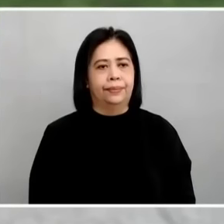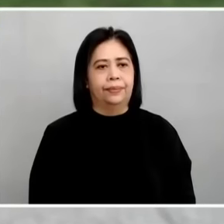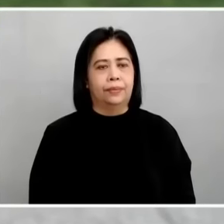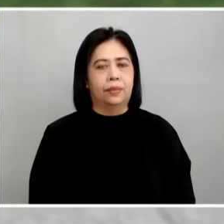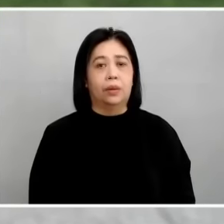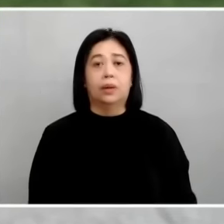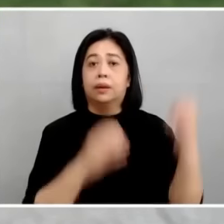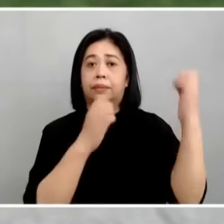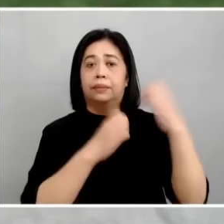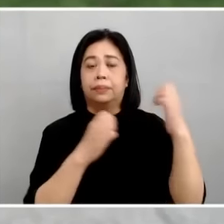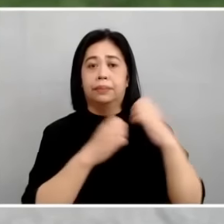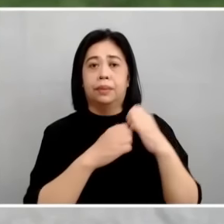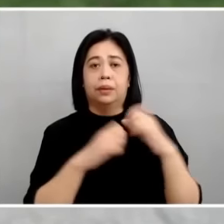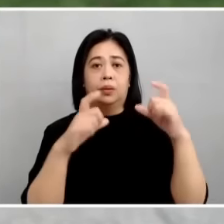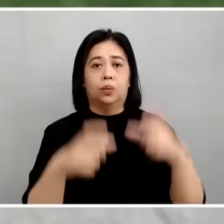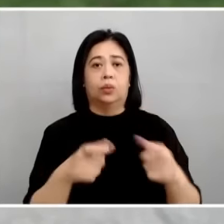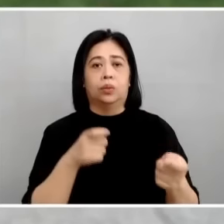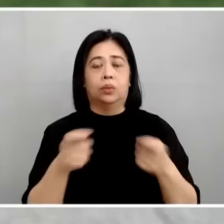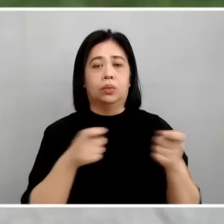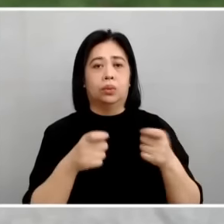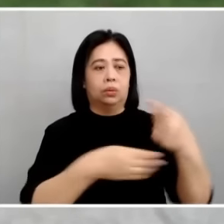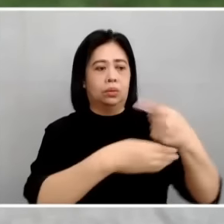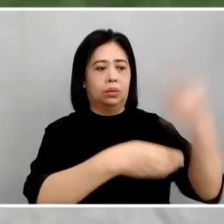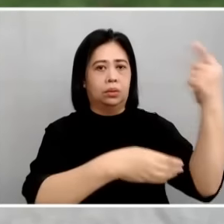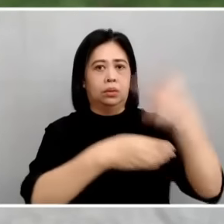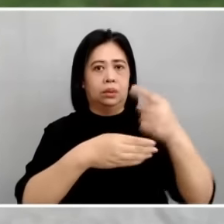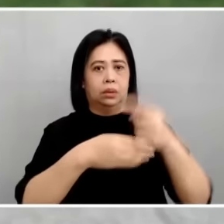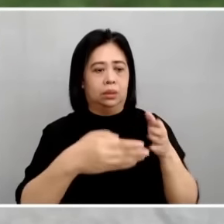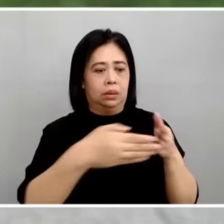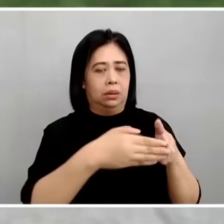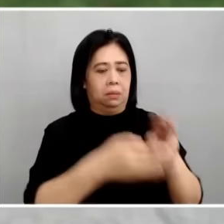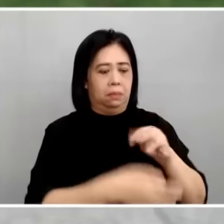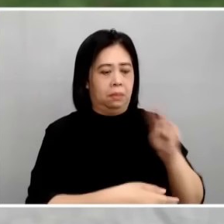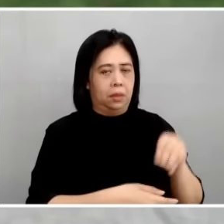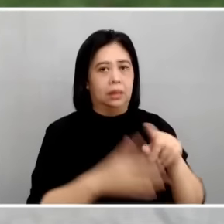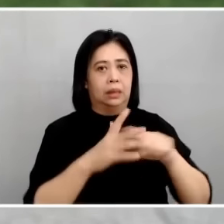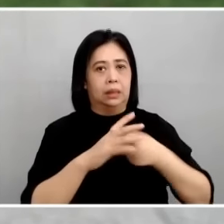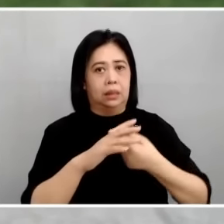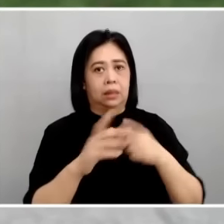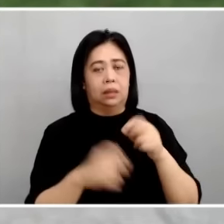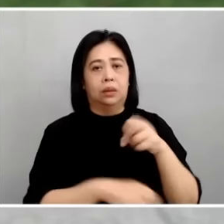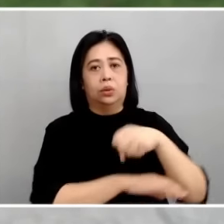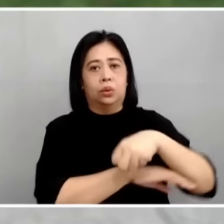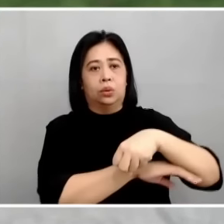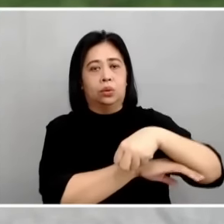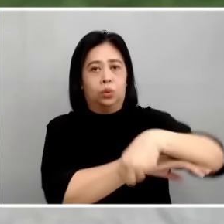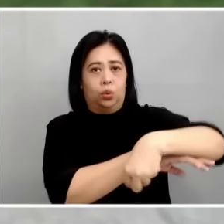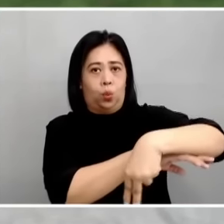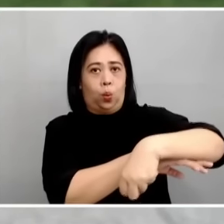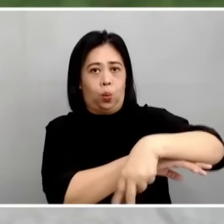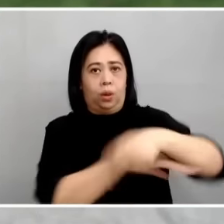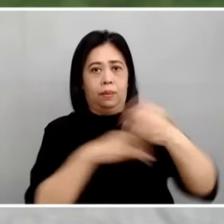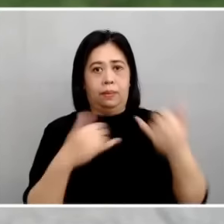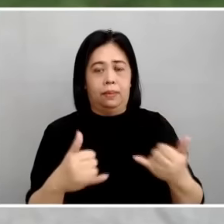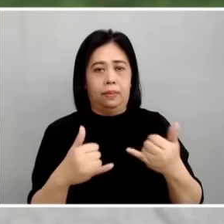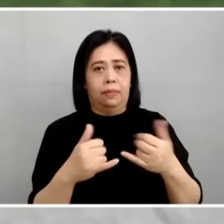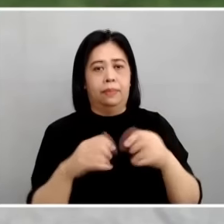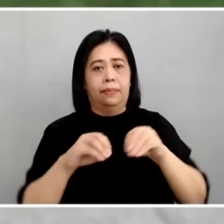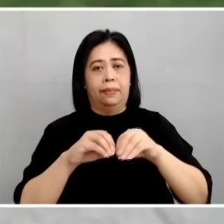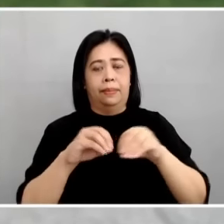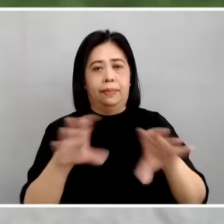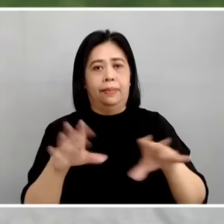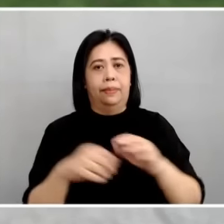Asahan na ang quarantine control checkpoint sa mga boundary ng Metro Manila simula alas 12 mamayang hating gabi. Sa pag-iiral po yan